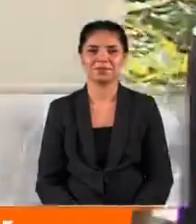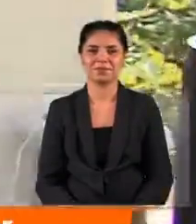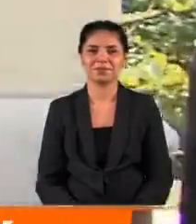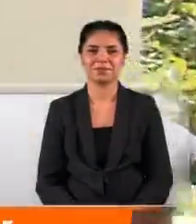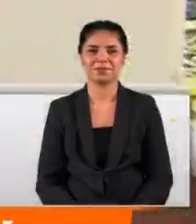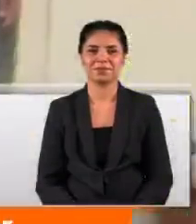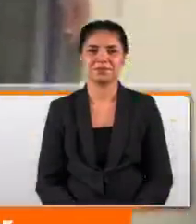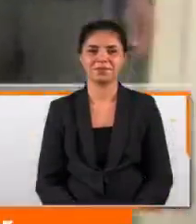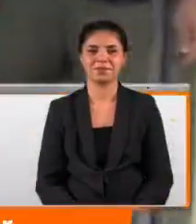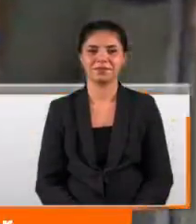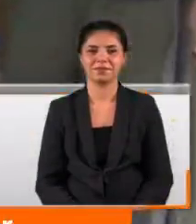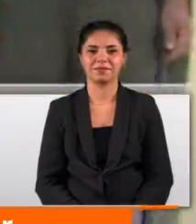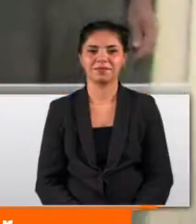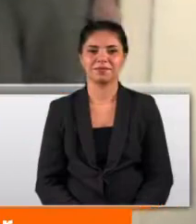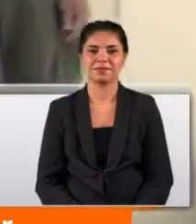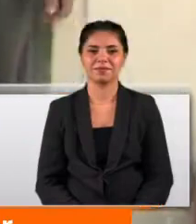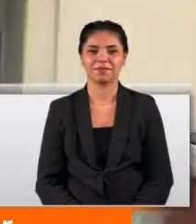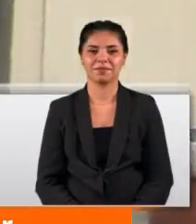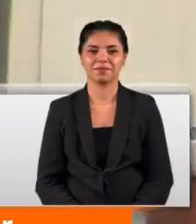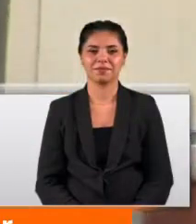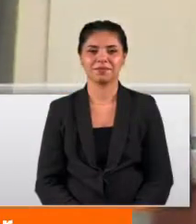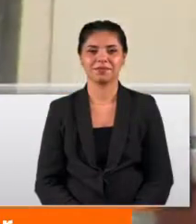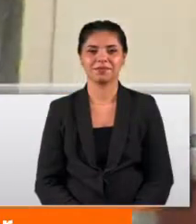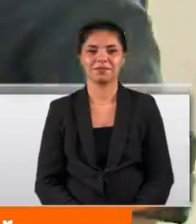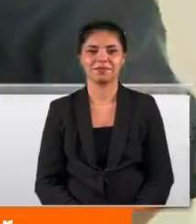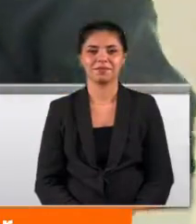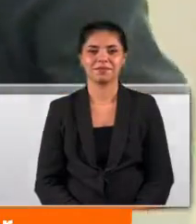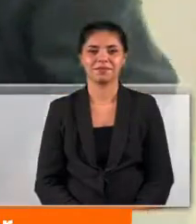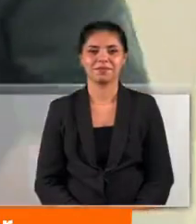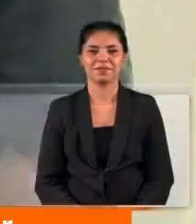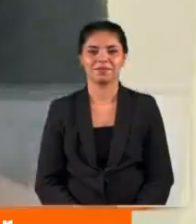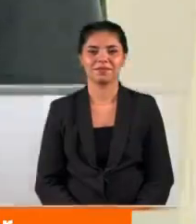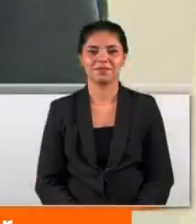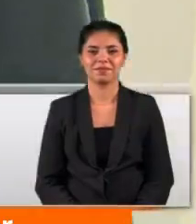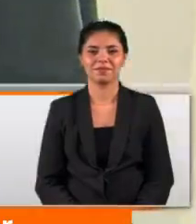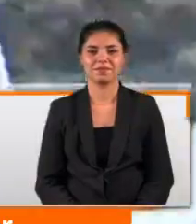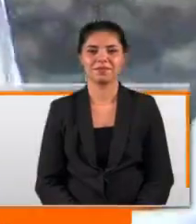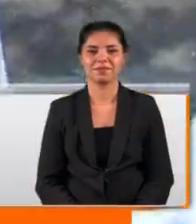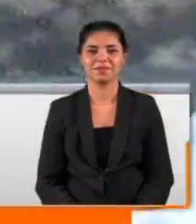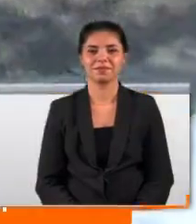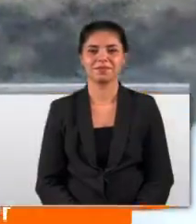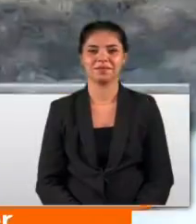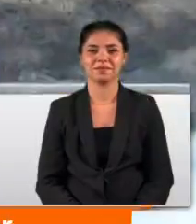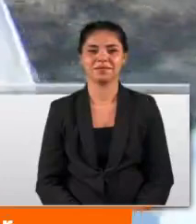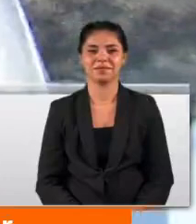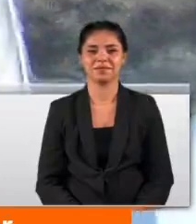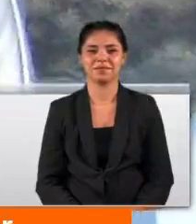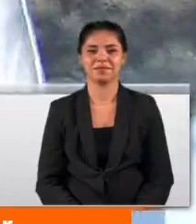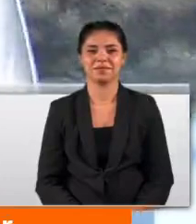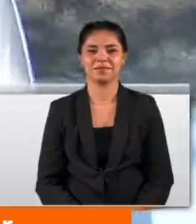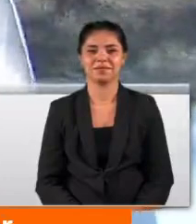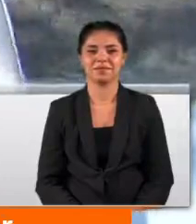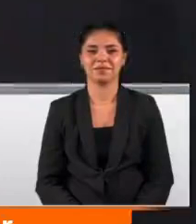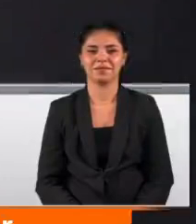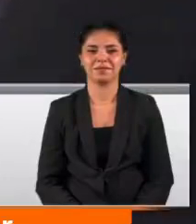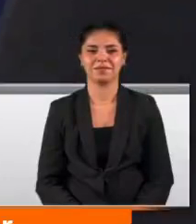bulamazsınız. İzmir'den geldik uzun saçlı amcanın çayını içmek için biz. Çayının da kendisinin de namını duyduk. Valla biz nesini duyduk, çay